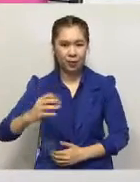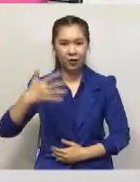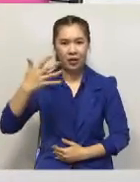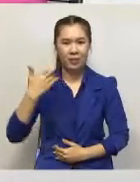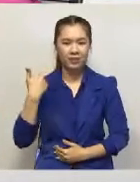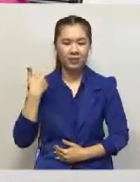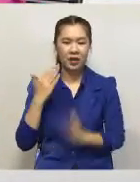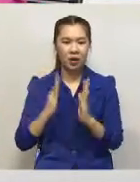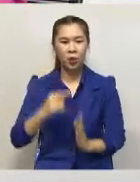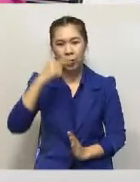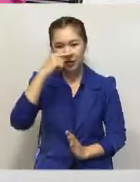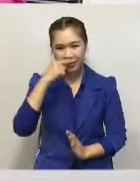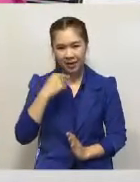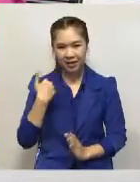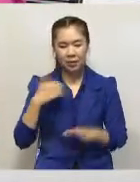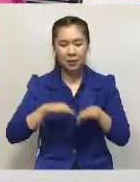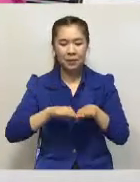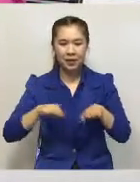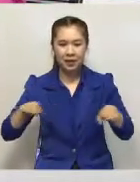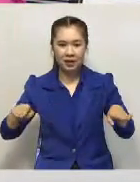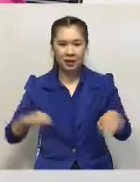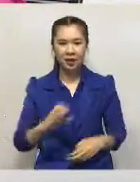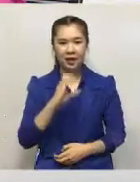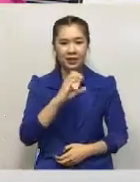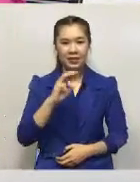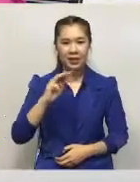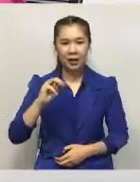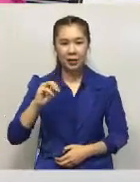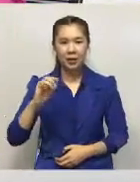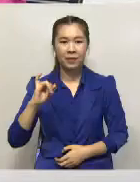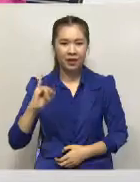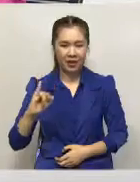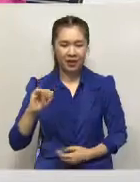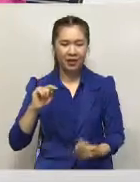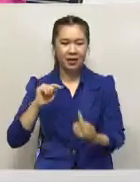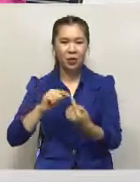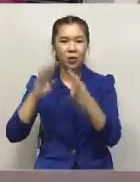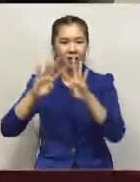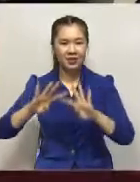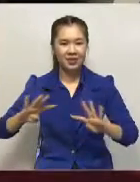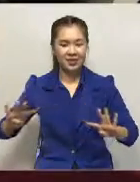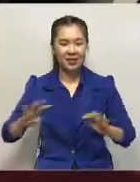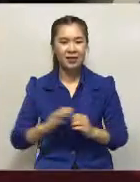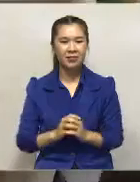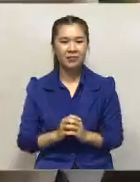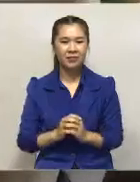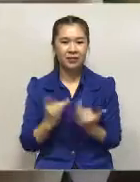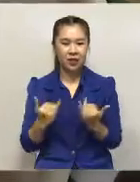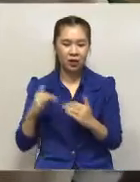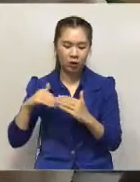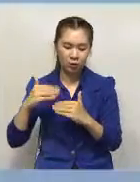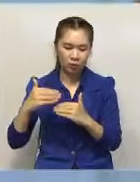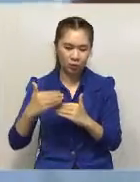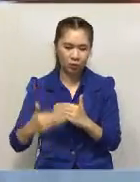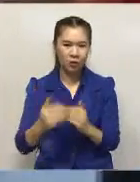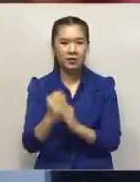ให้ผู้ประกอบการไทยค่ะได้รับมาตรฐาน CMMI มากที่สุดในภูมิภาคอาเซียนต่อเนื่องเป็นปีที่